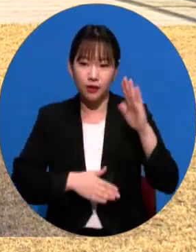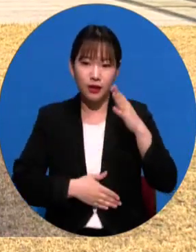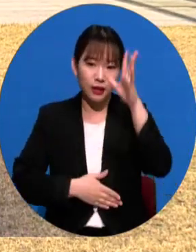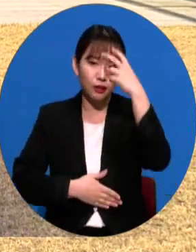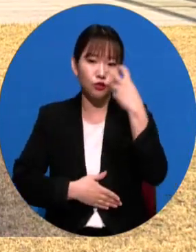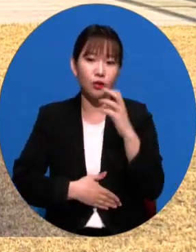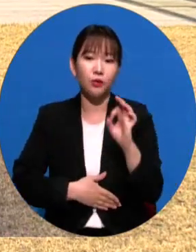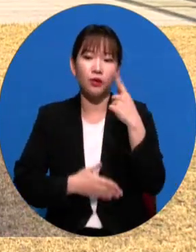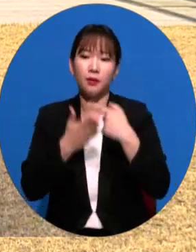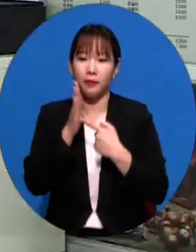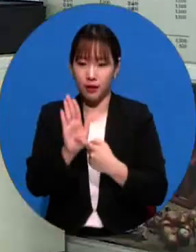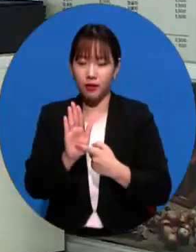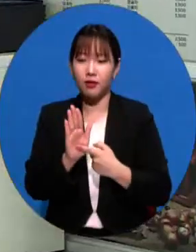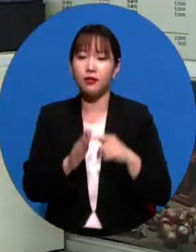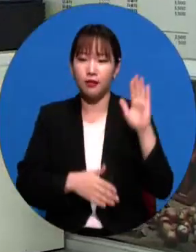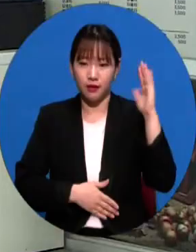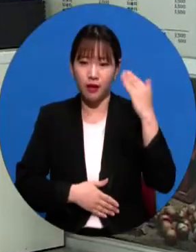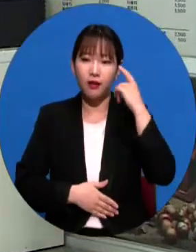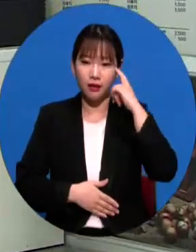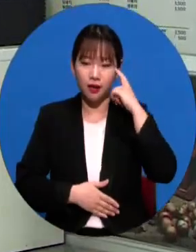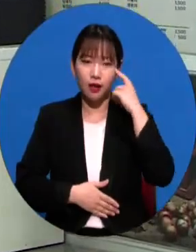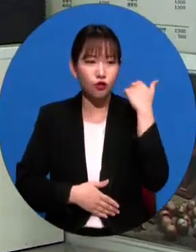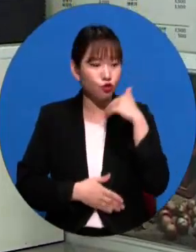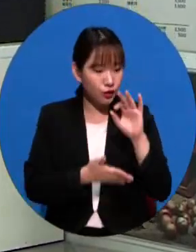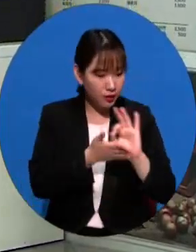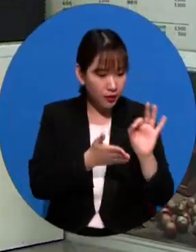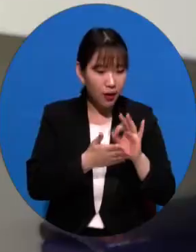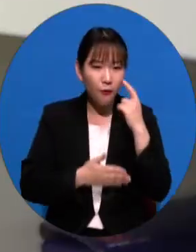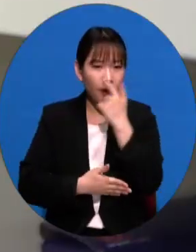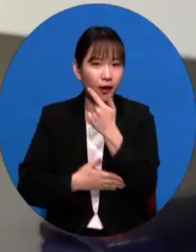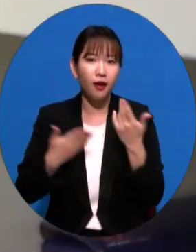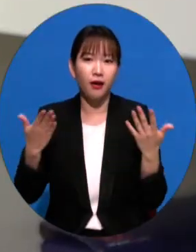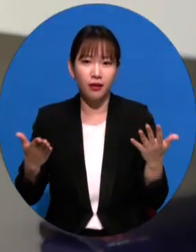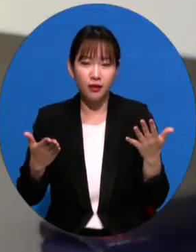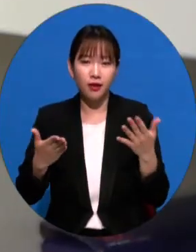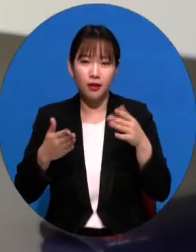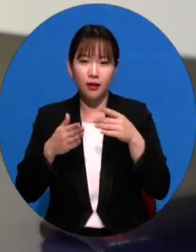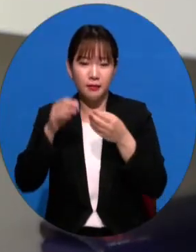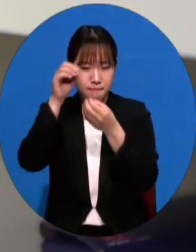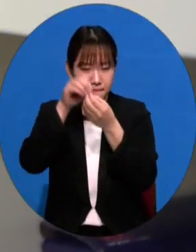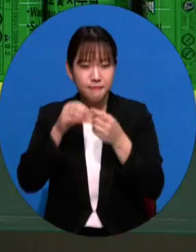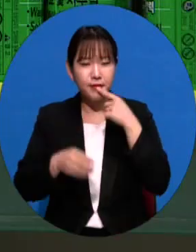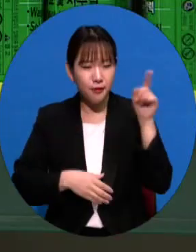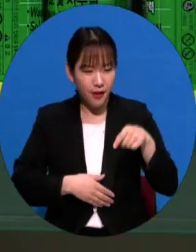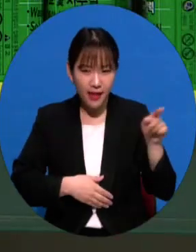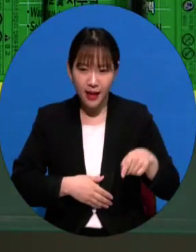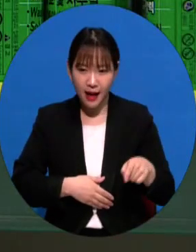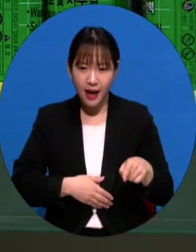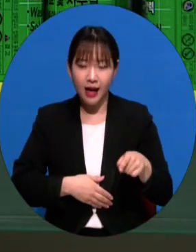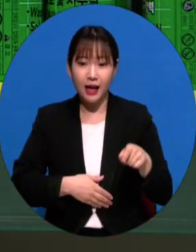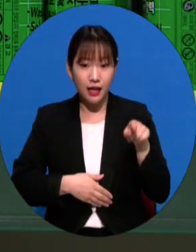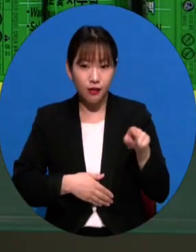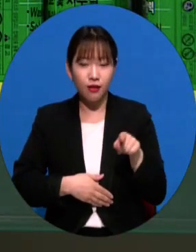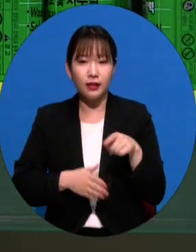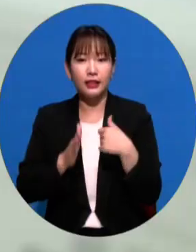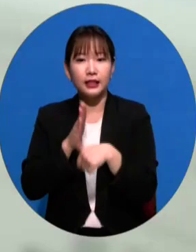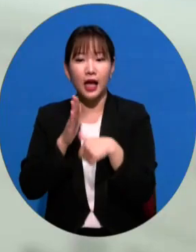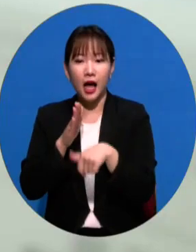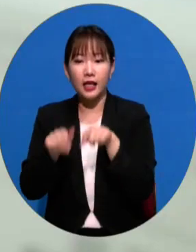수사를 통해서 밝힐 수밖에 없다. 누가 썼는지 증빙도 안 되는 관행적인 외상 거래에 사무용품으로 세탁되어 버린